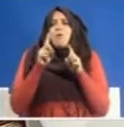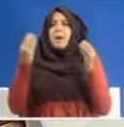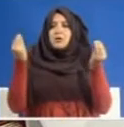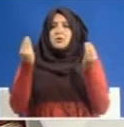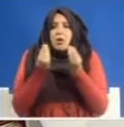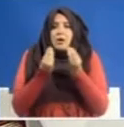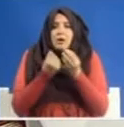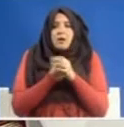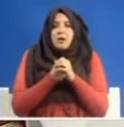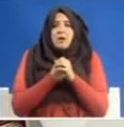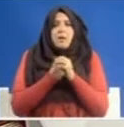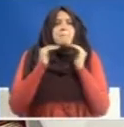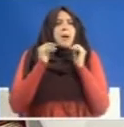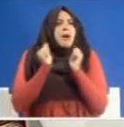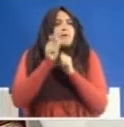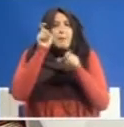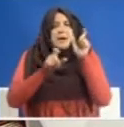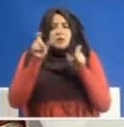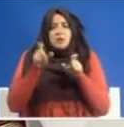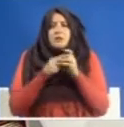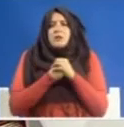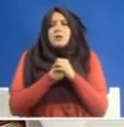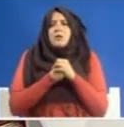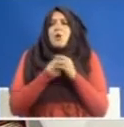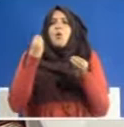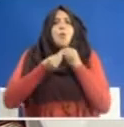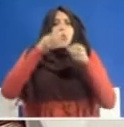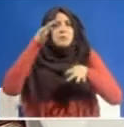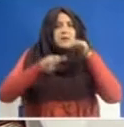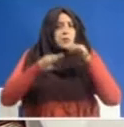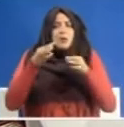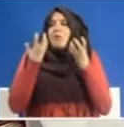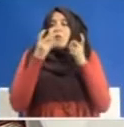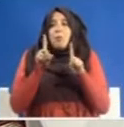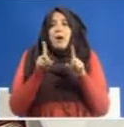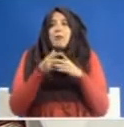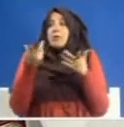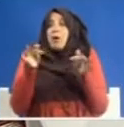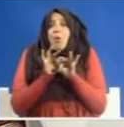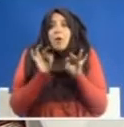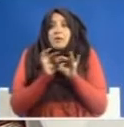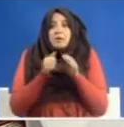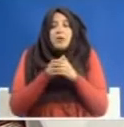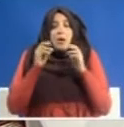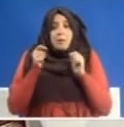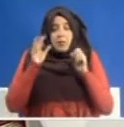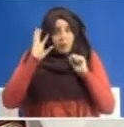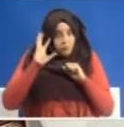بواسطة رجال الصلح ولا بواسطة العدالة إخواني ماذا أفعل أكاد أجن